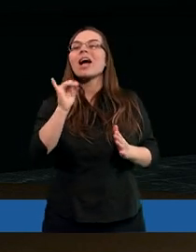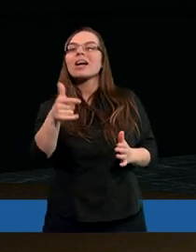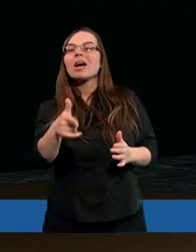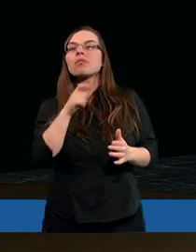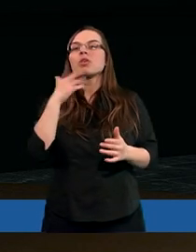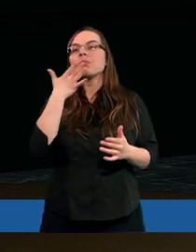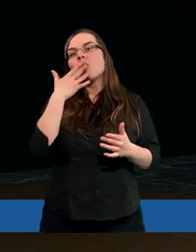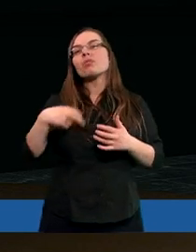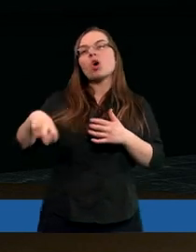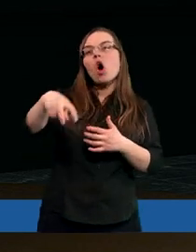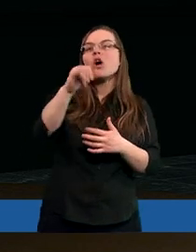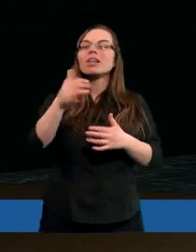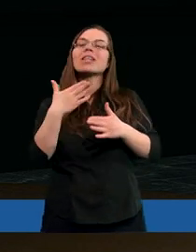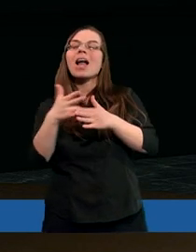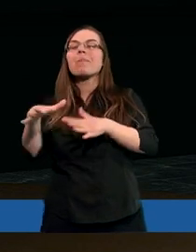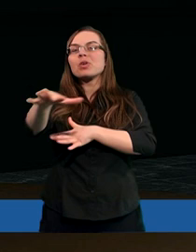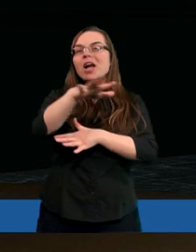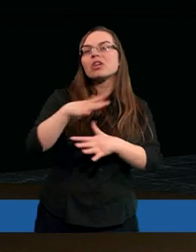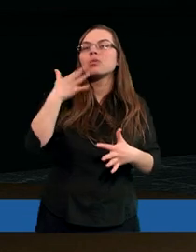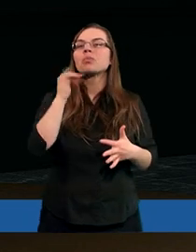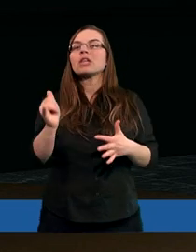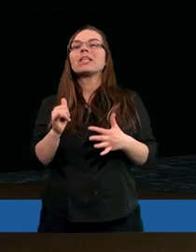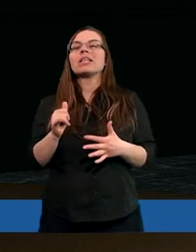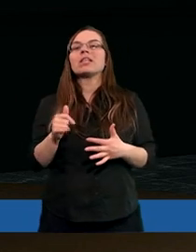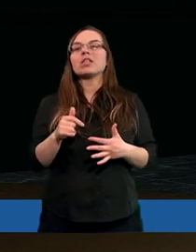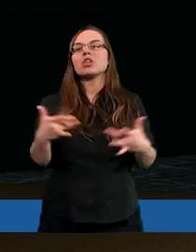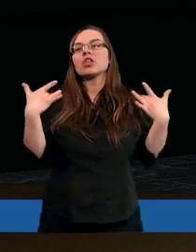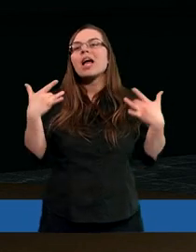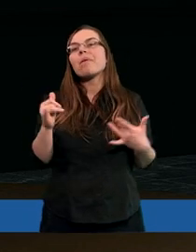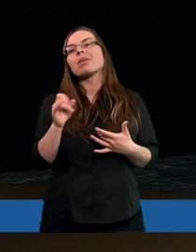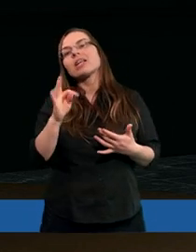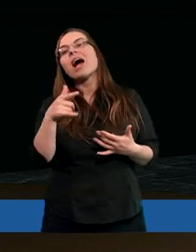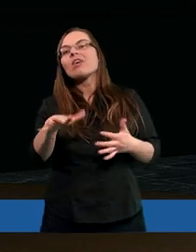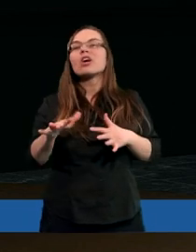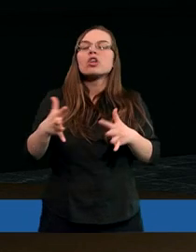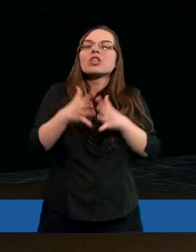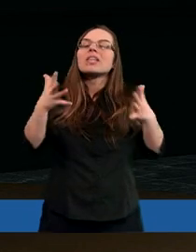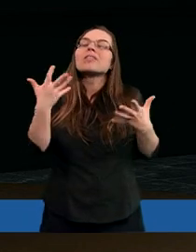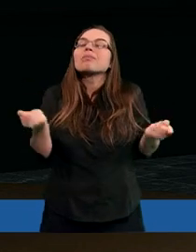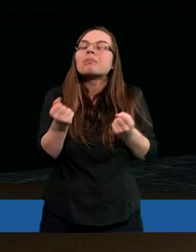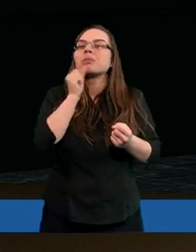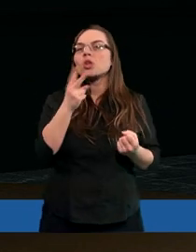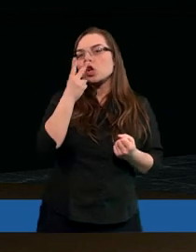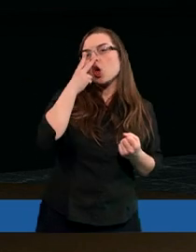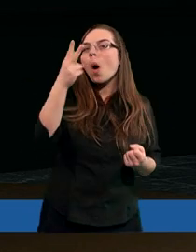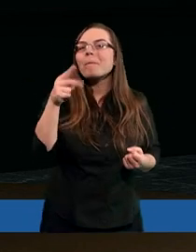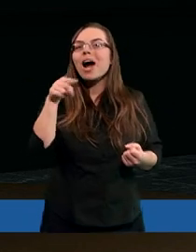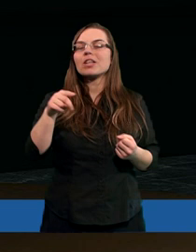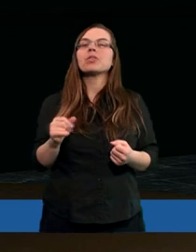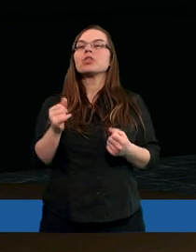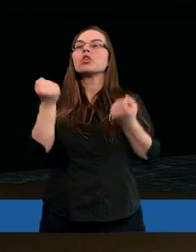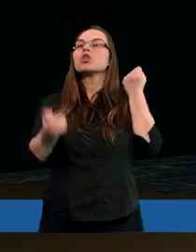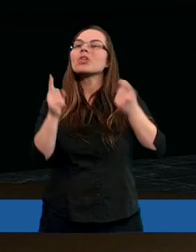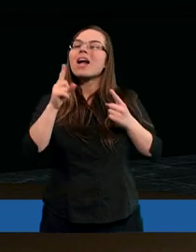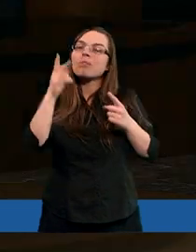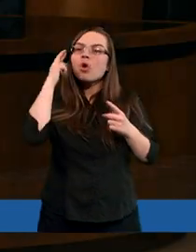pasterz gdzieś chodzi i tak dalej ma te przestrzenie. My dzisiaj żyjemy... Staram sobie go zobaczyć. Ciężko pracujący człowiek, ale